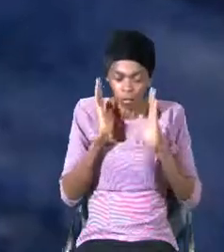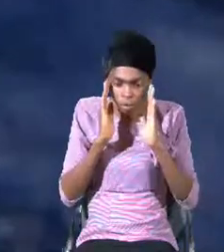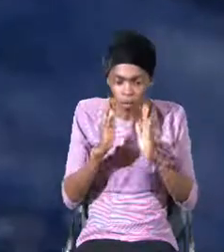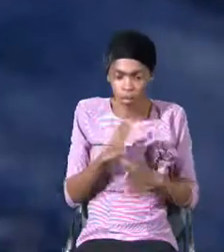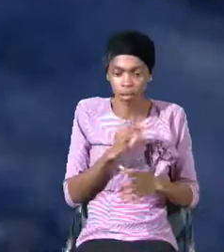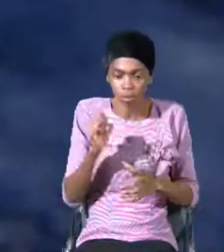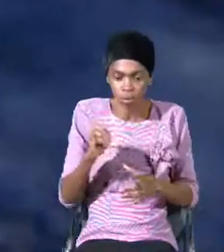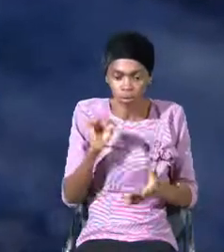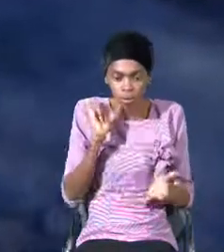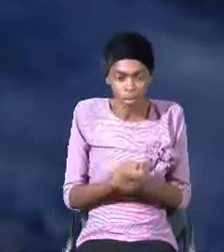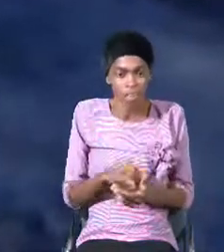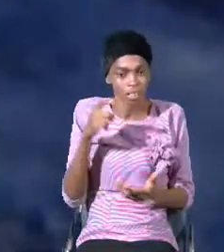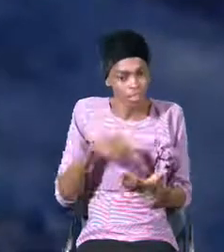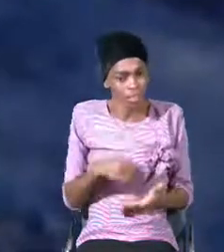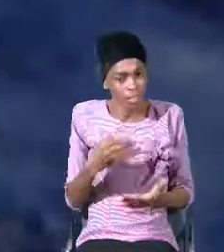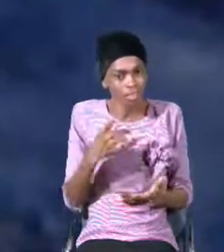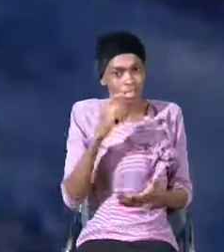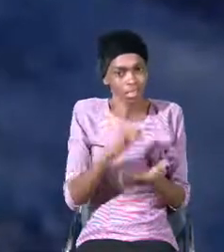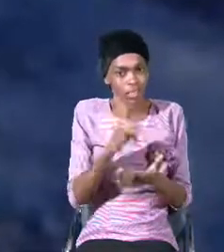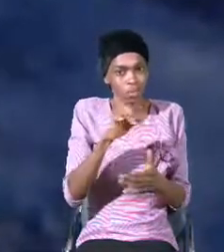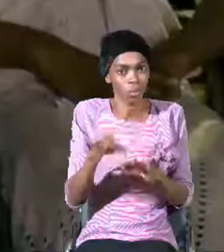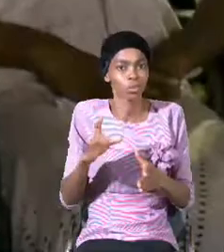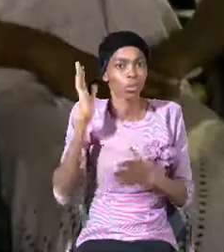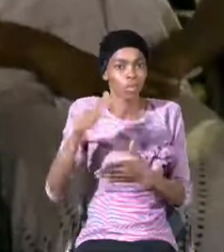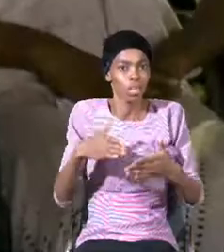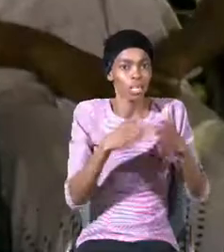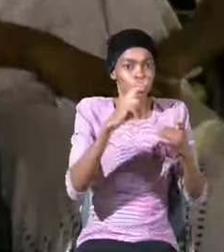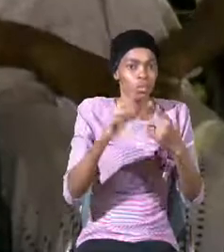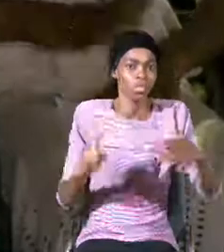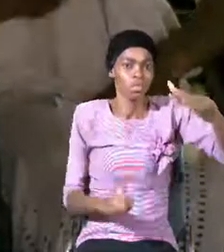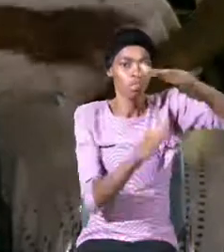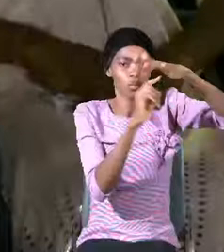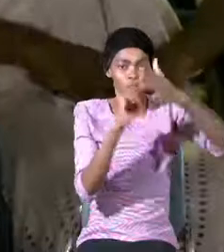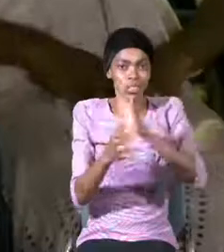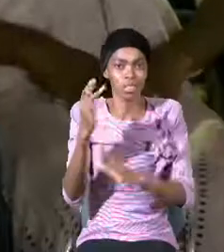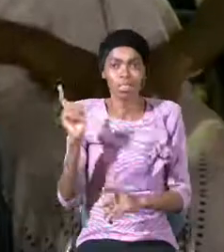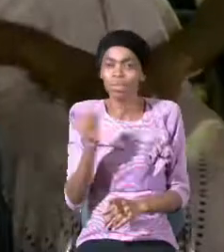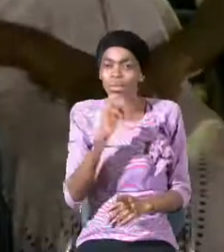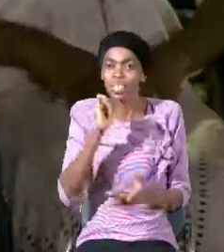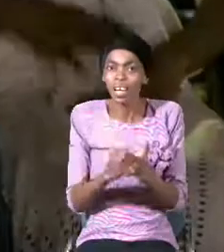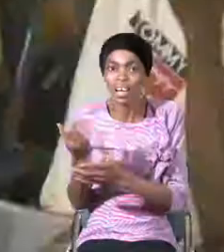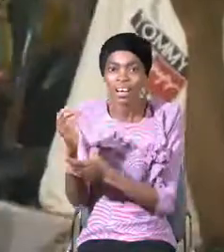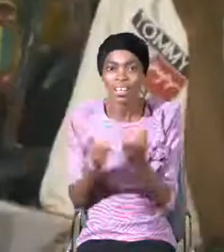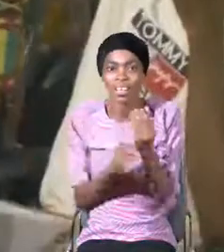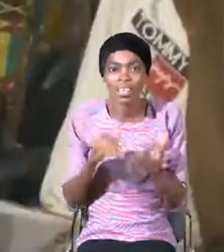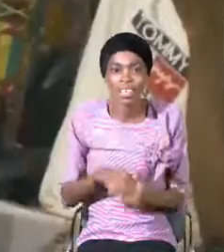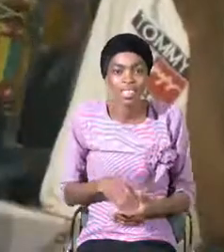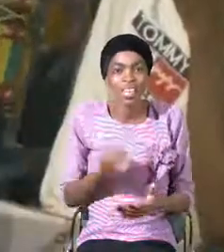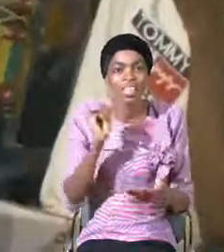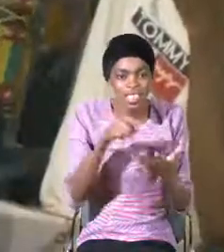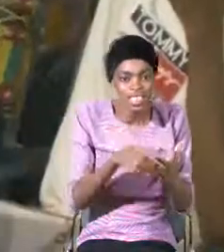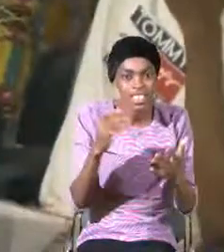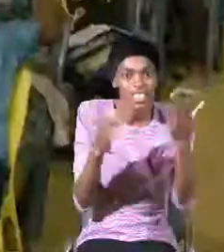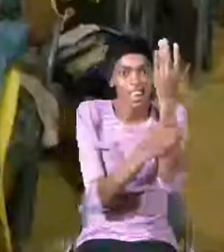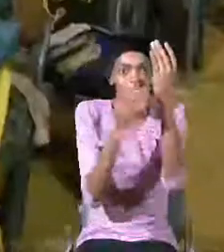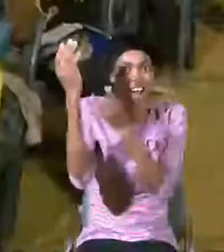concentre-toi afin que ce que tu fais puisse te conduire au sommet. Où sont ces mains-là? Ces